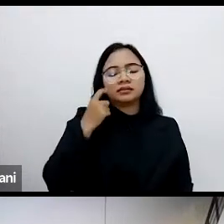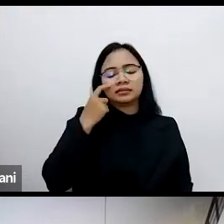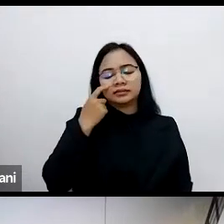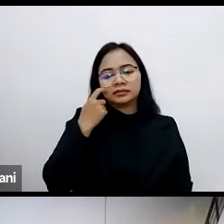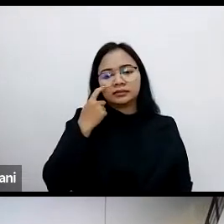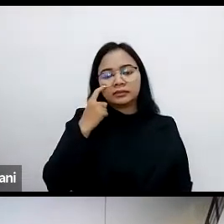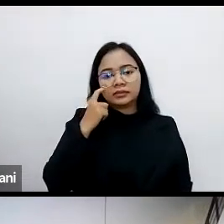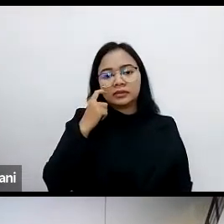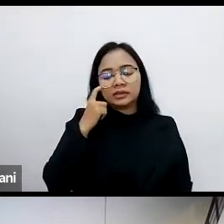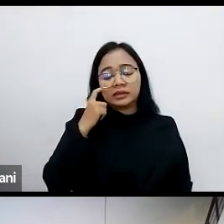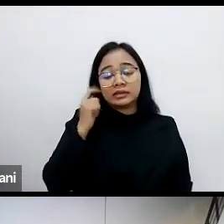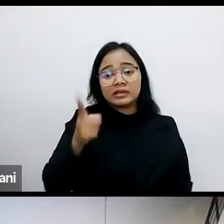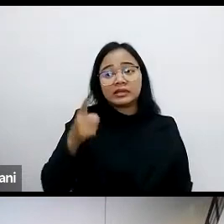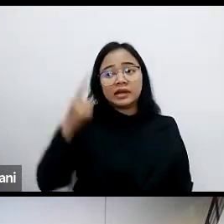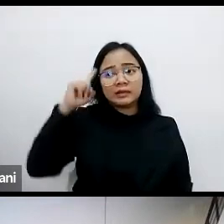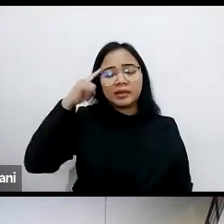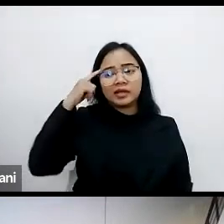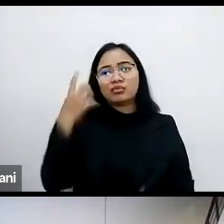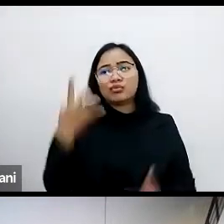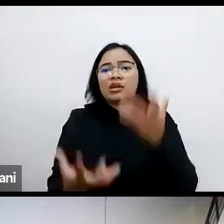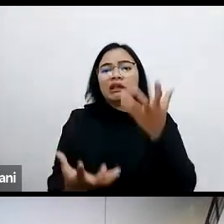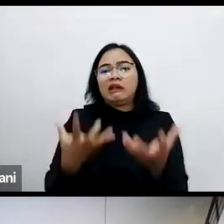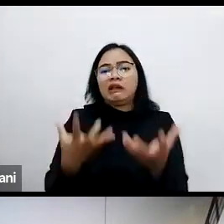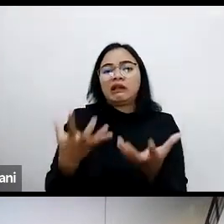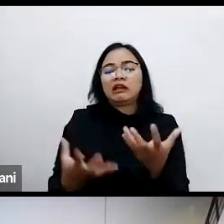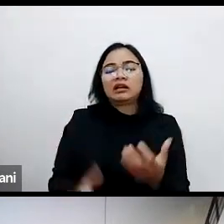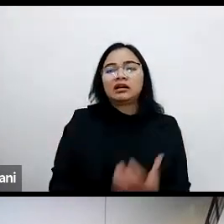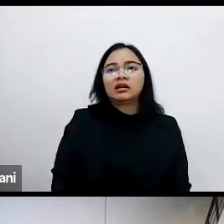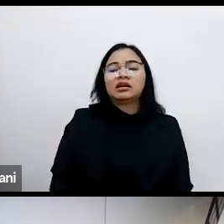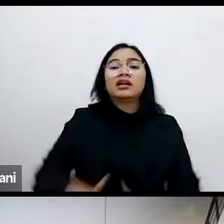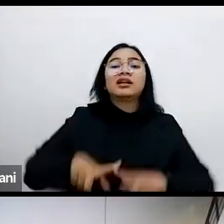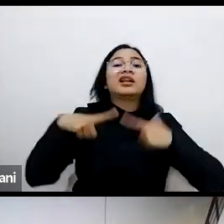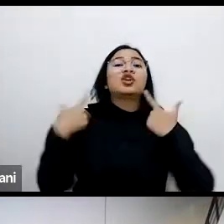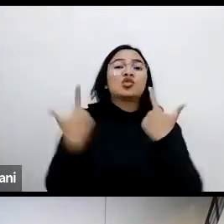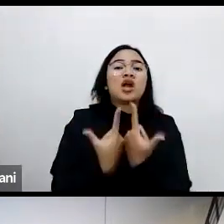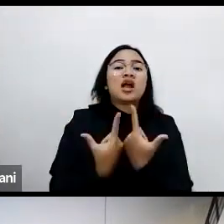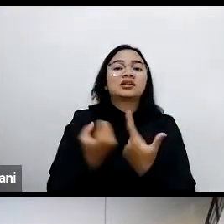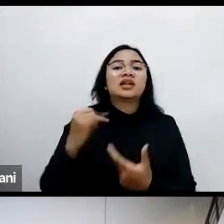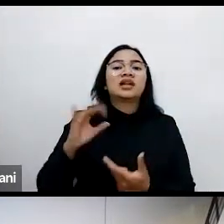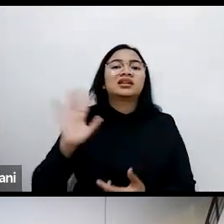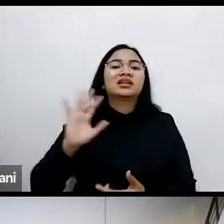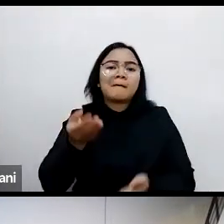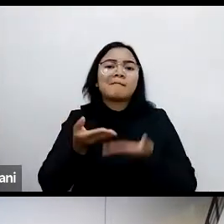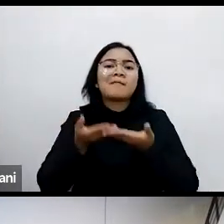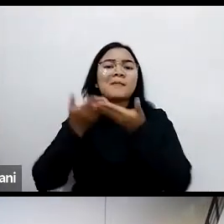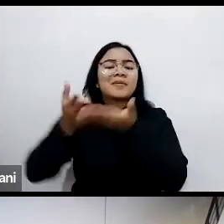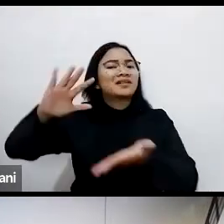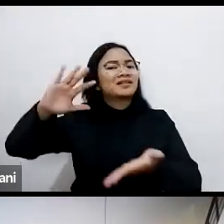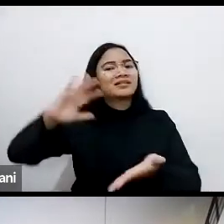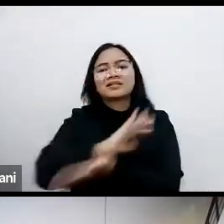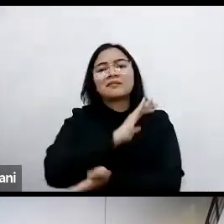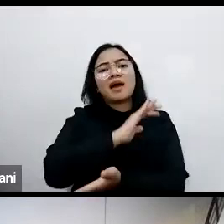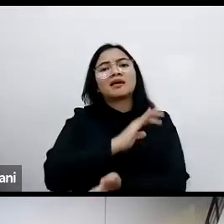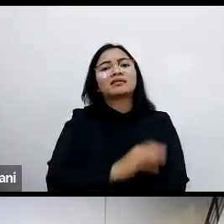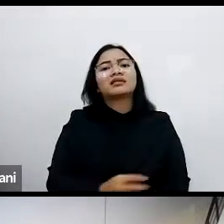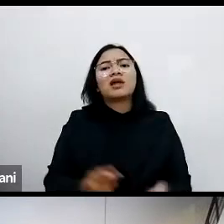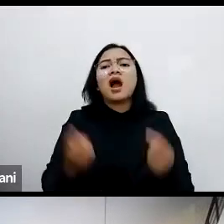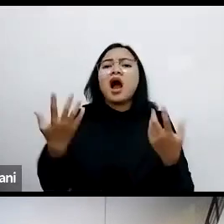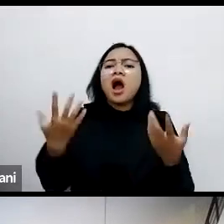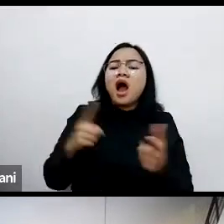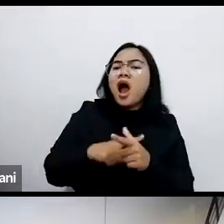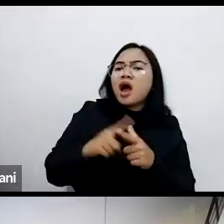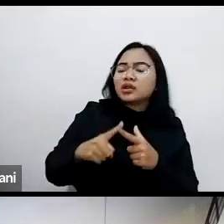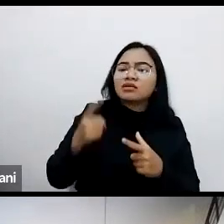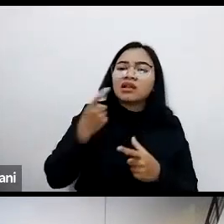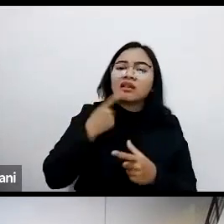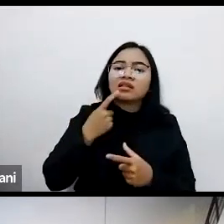dari lingkungan yang tidak memberikan kesempatan, atau juga karena persoalan bahasa, saya ngomong masih